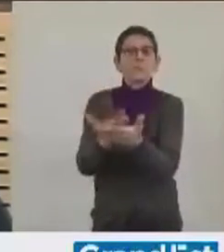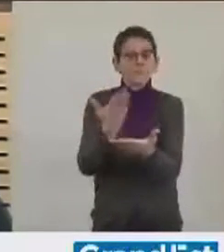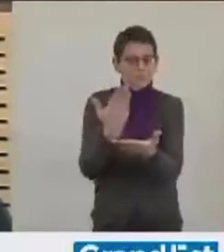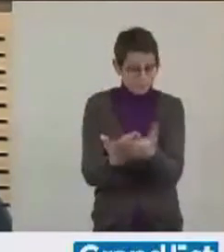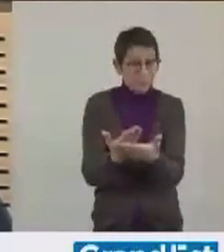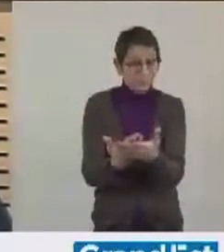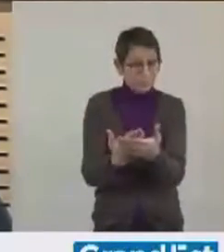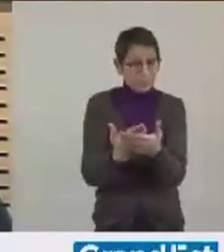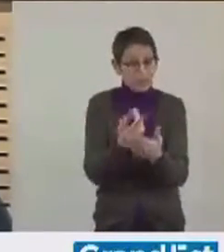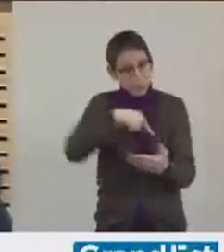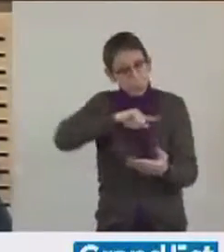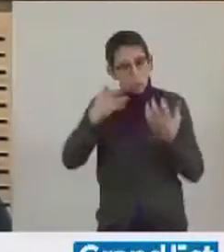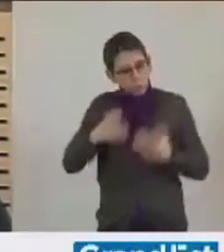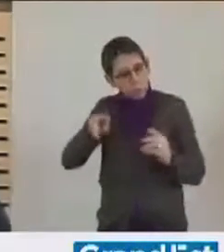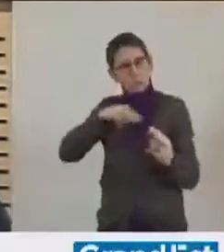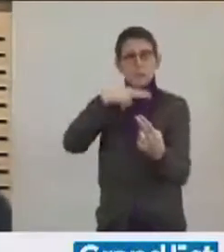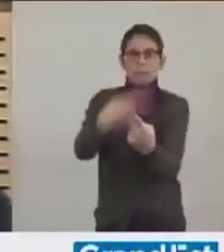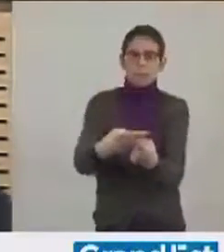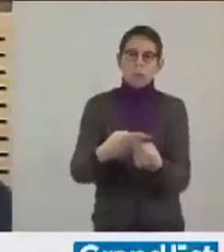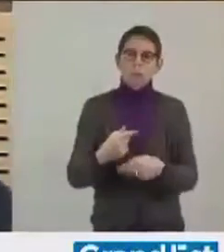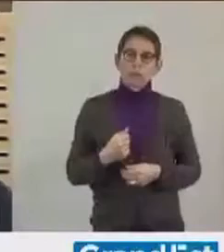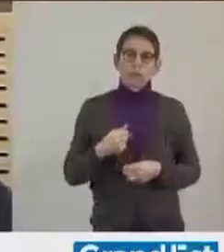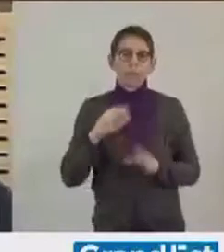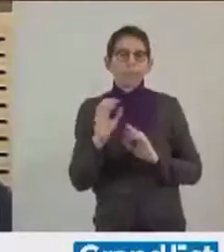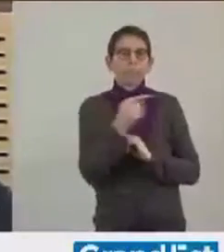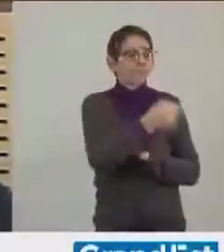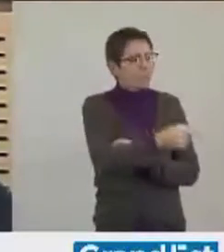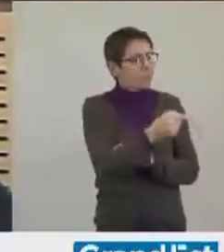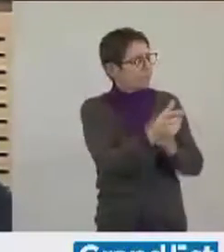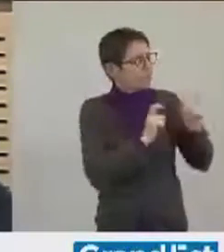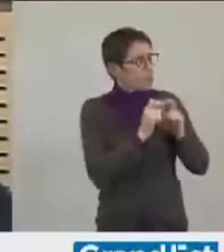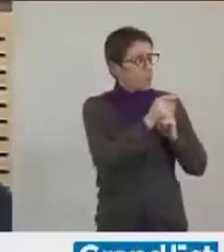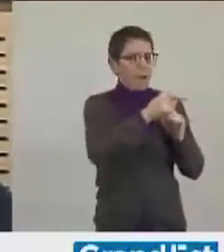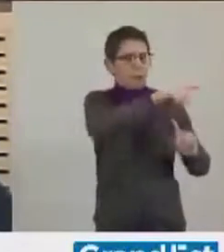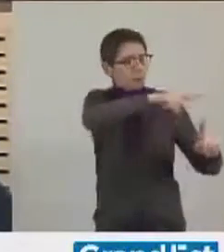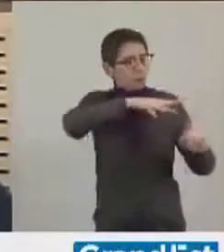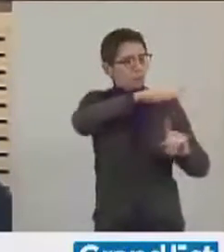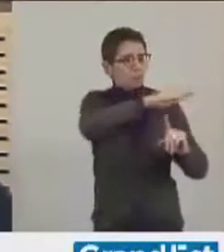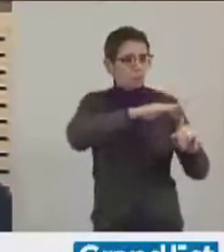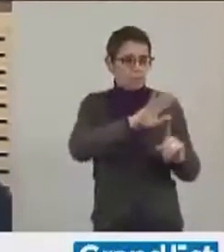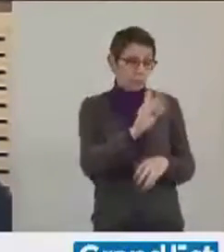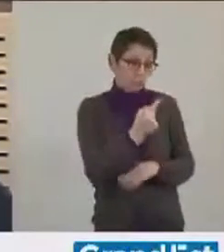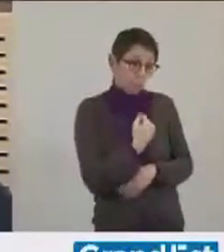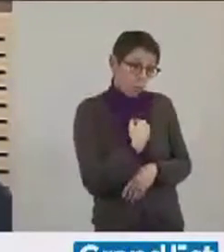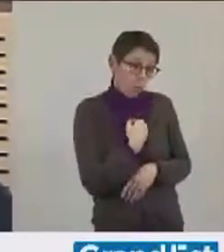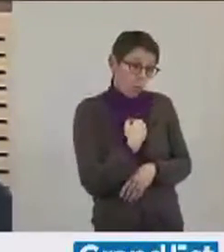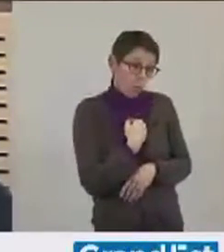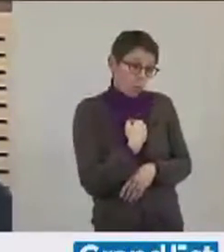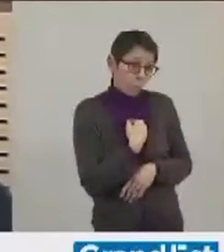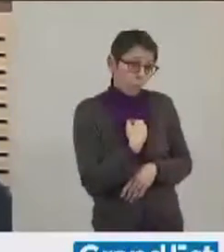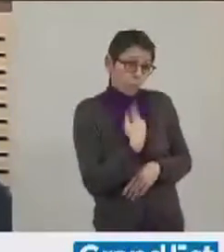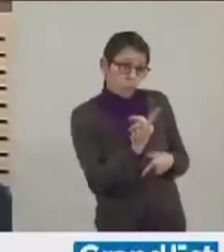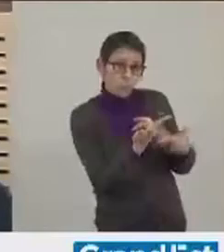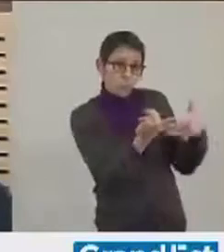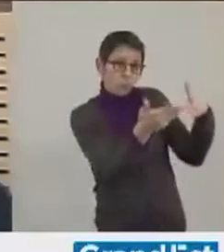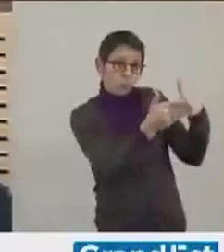nous voulons répondre. Je voudrais me tourner vers mes collègues socialistes. Moi, je vous invite à reconsidérer